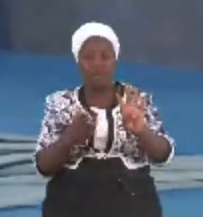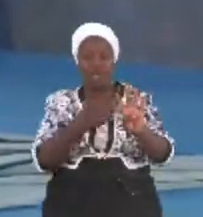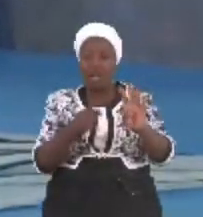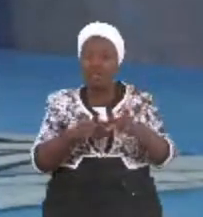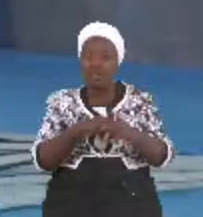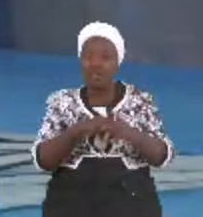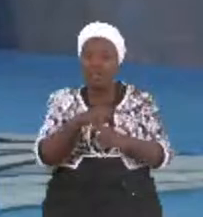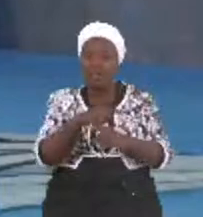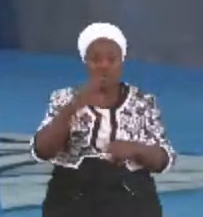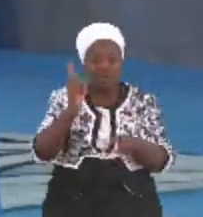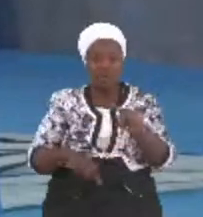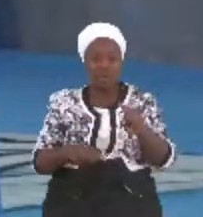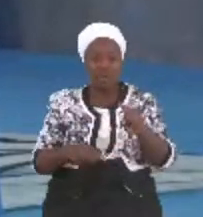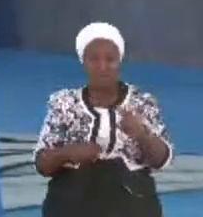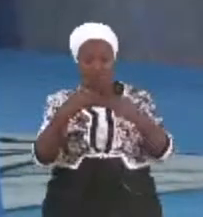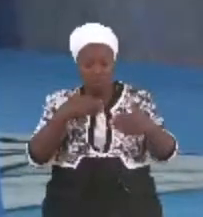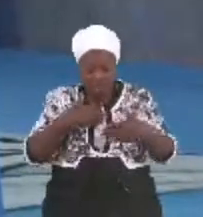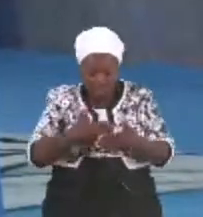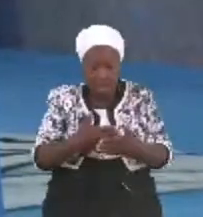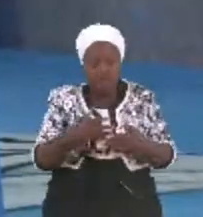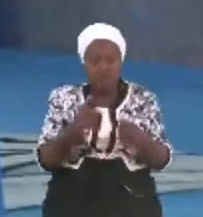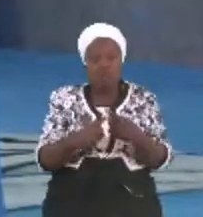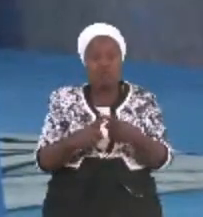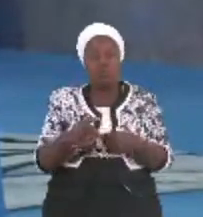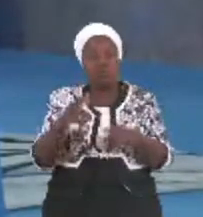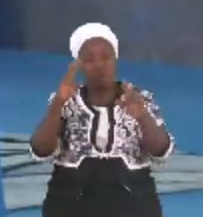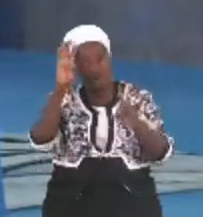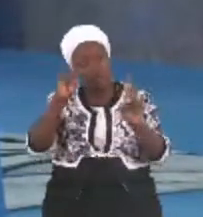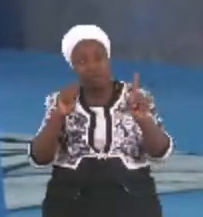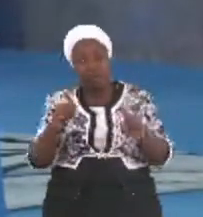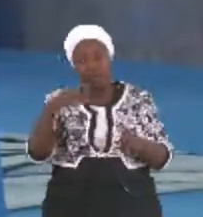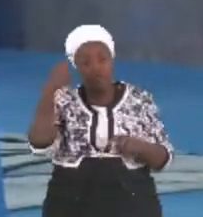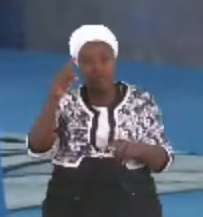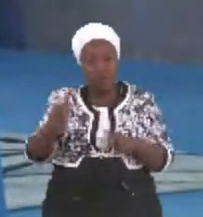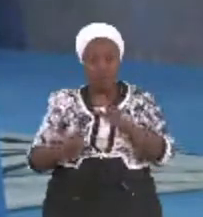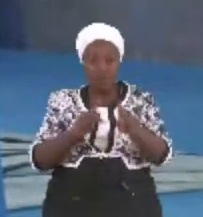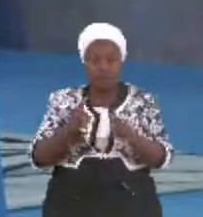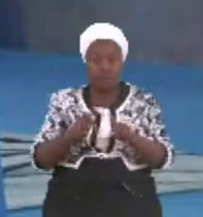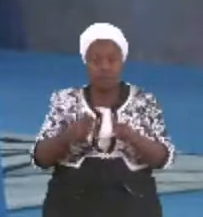il ne pouvait l'aborder à cause de la foule.